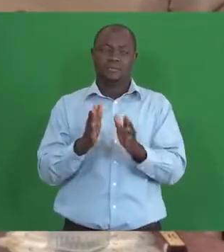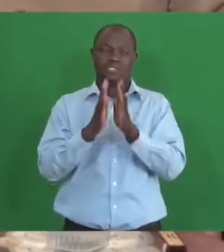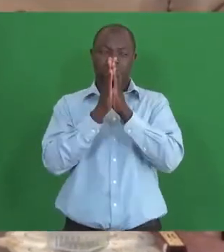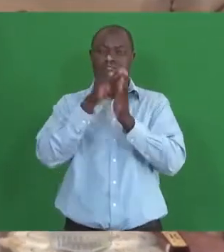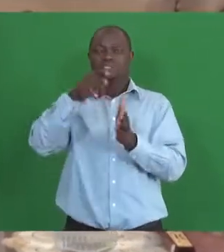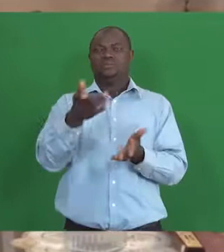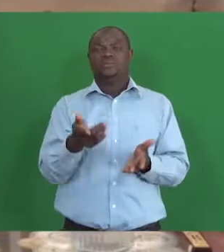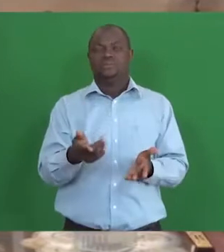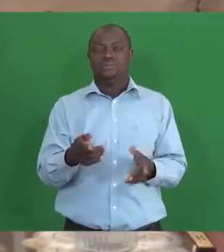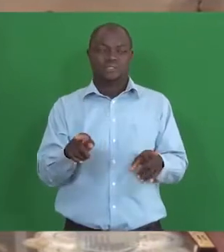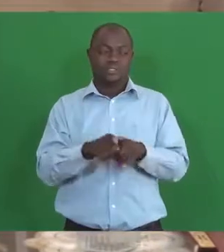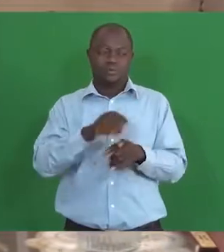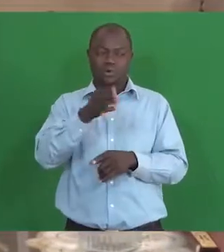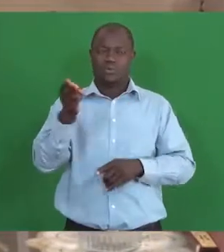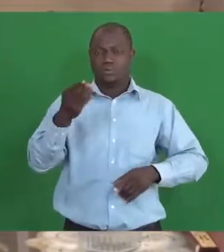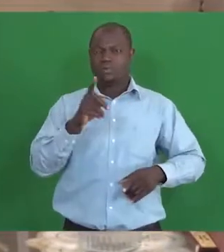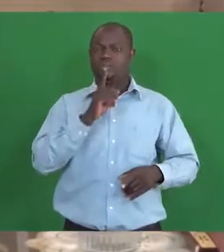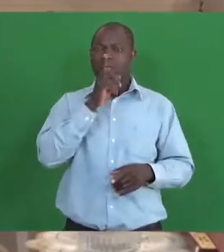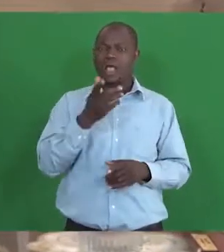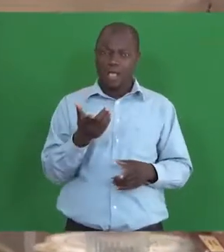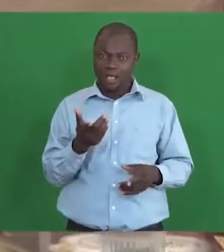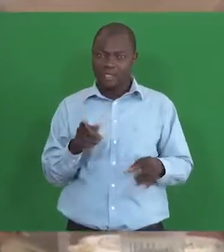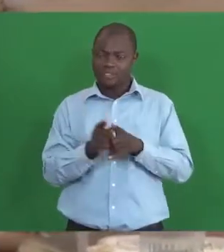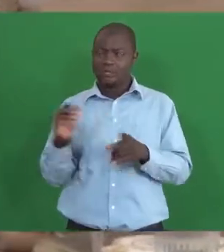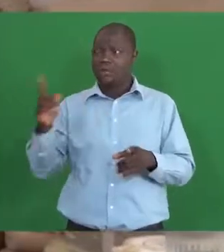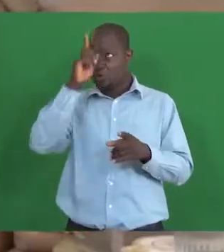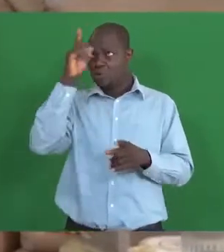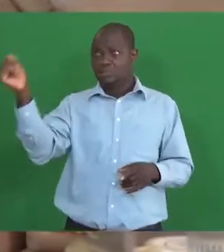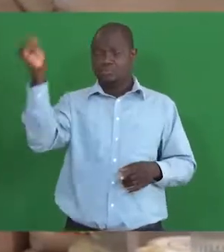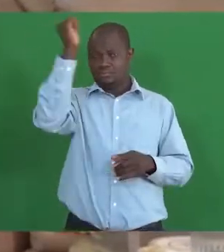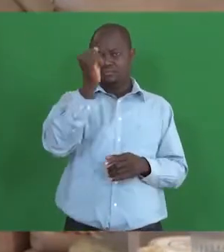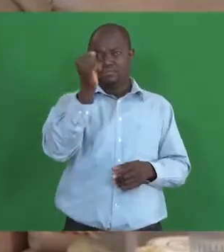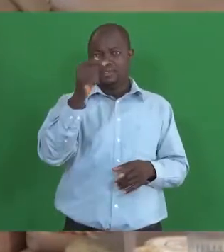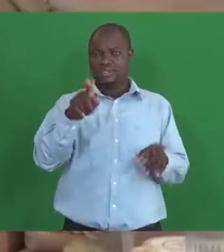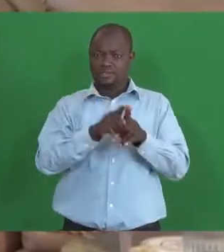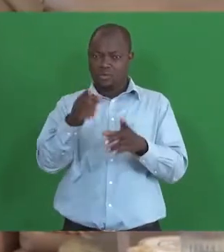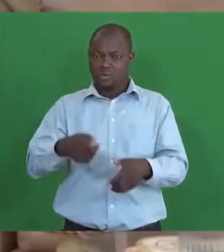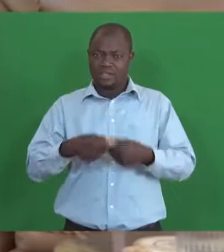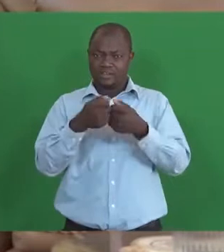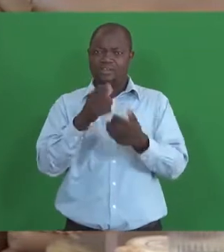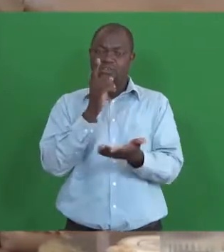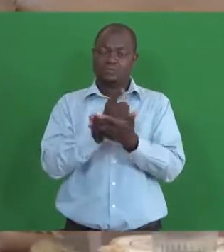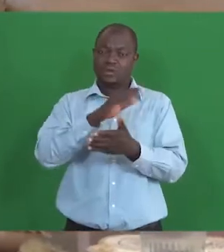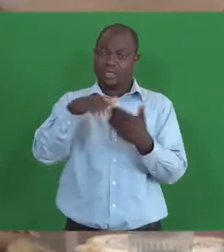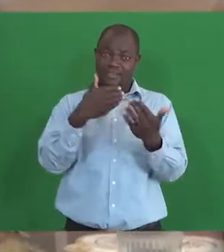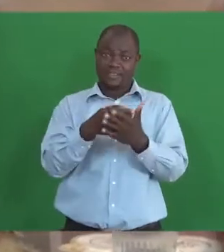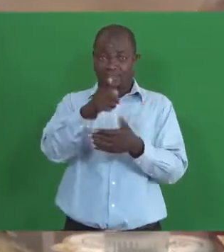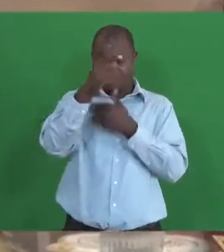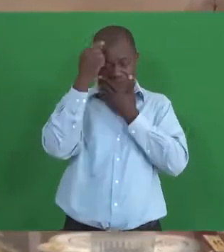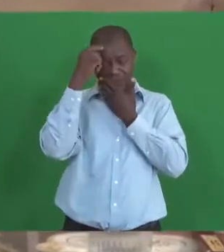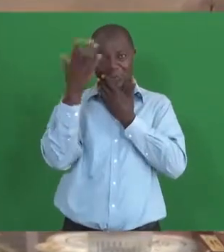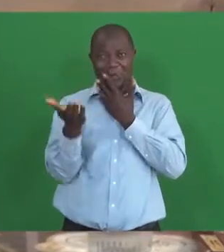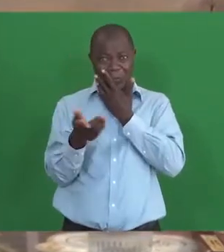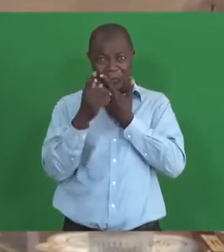kuti aripo akaiswa naMwari, tizvozvo hero jira kudini kufuka kana